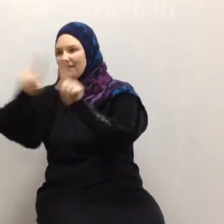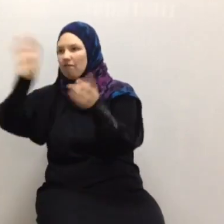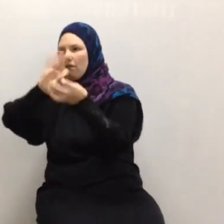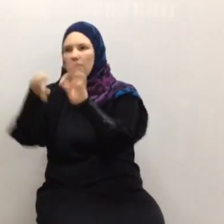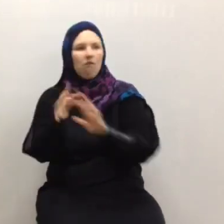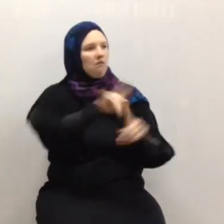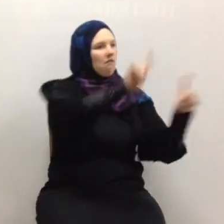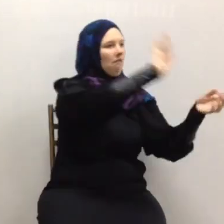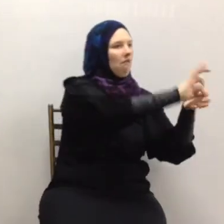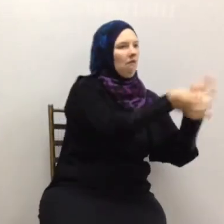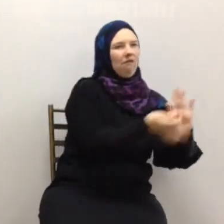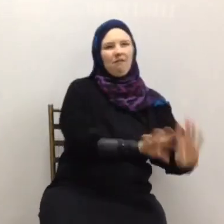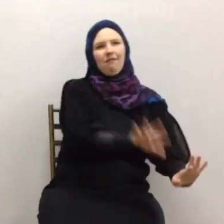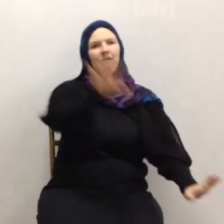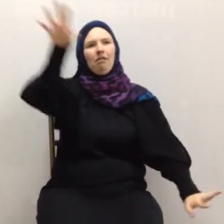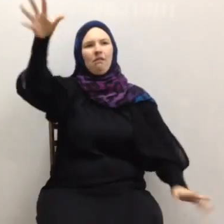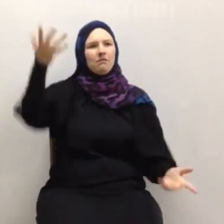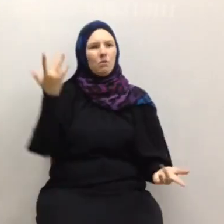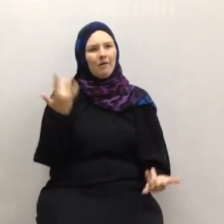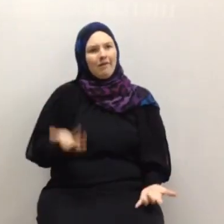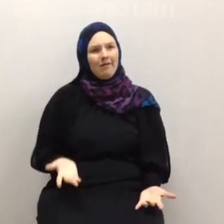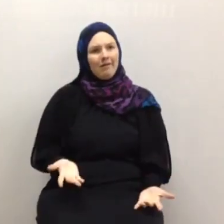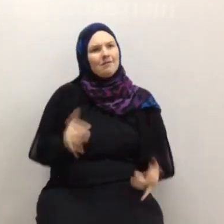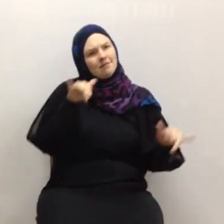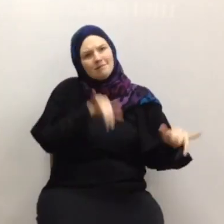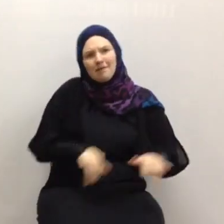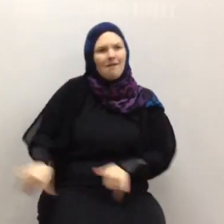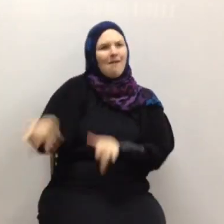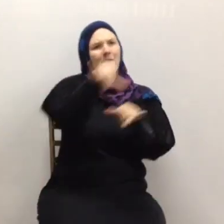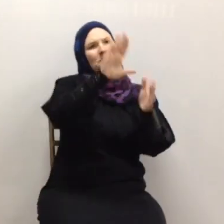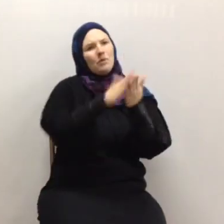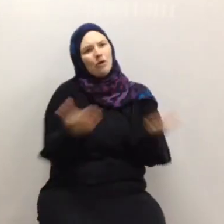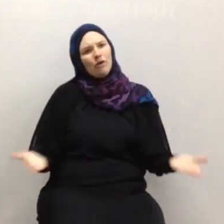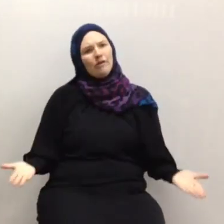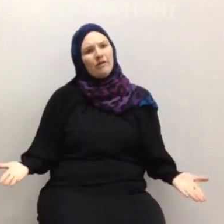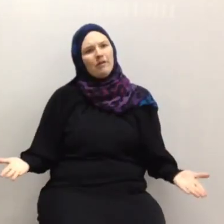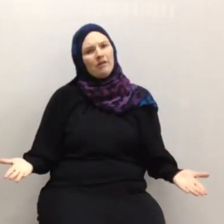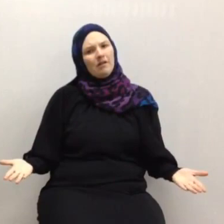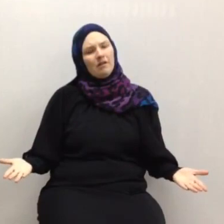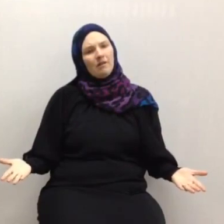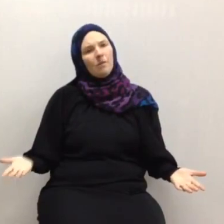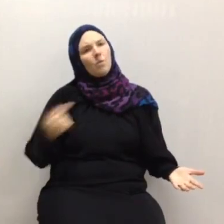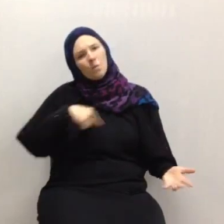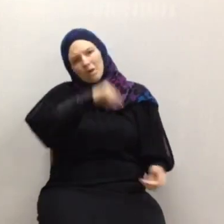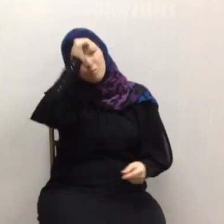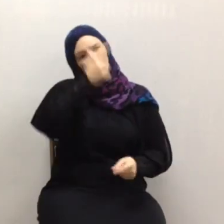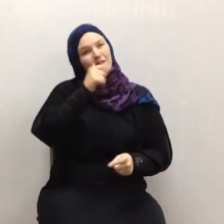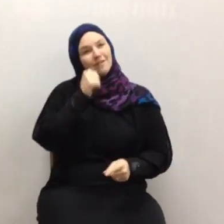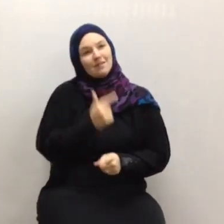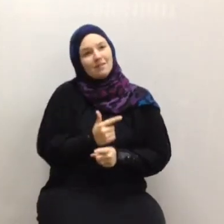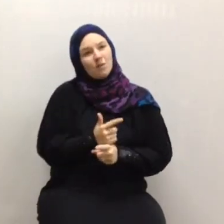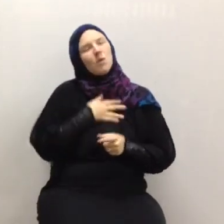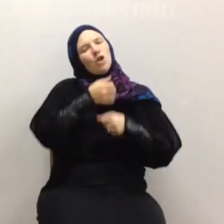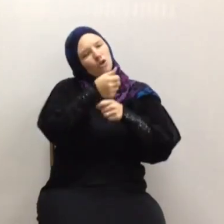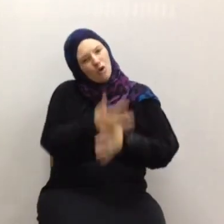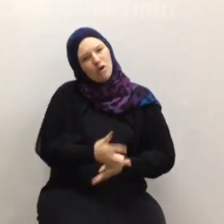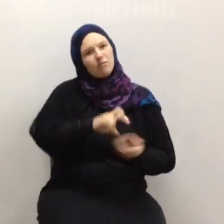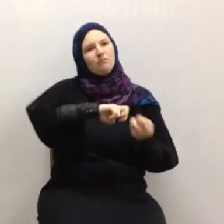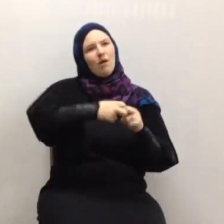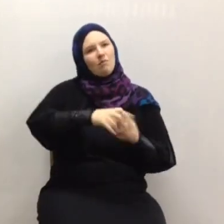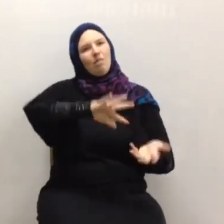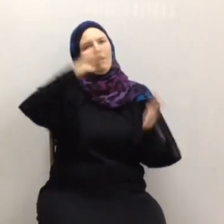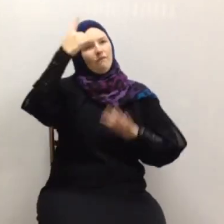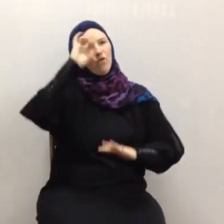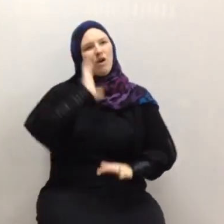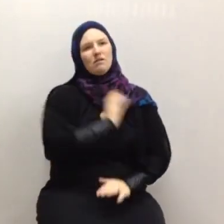Brothers and sisters, we bring this kind of misery upon ourselves. Allah subhanahu wa ta'ala says, وَلَا